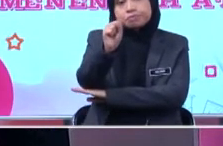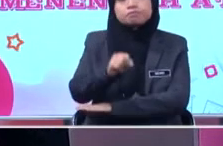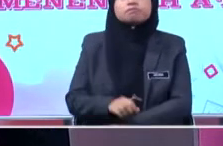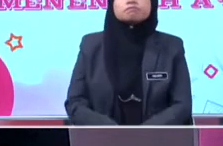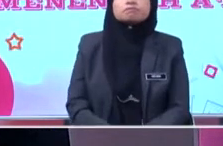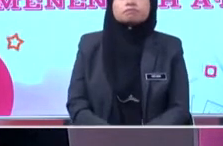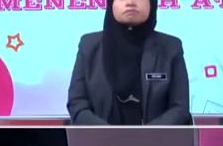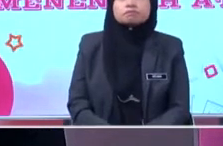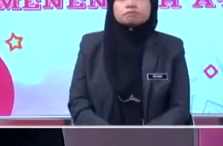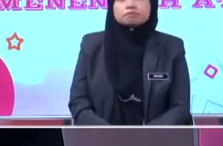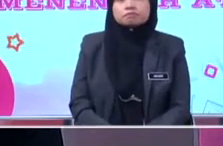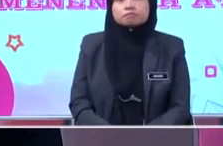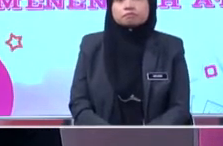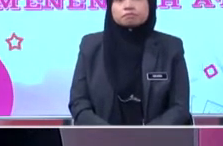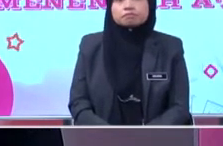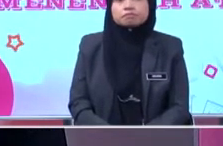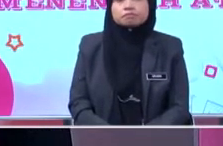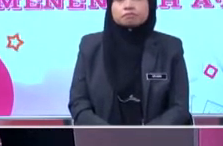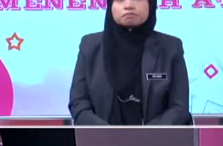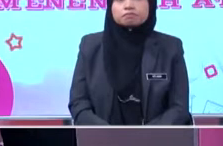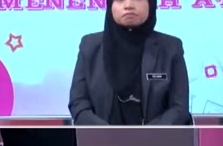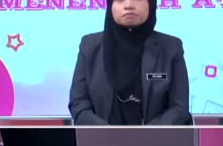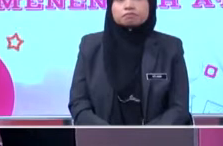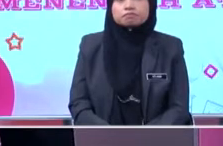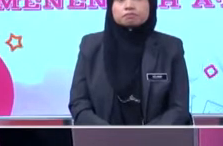Innal insaana